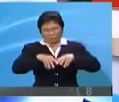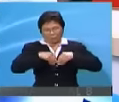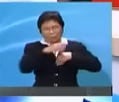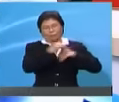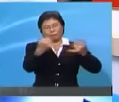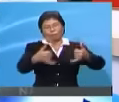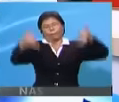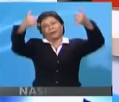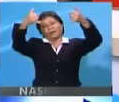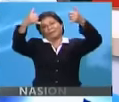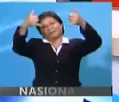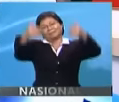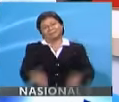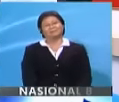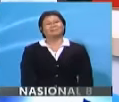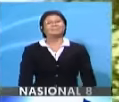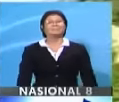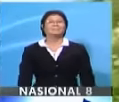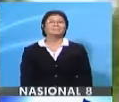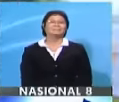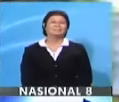beserta piala pusingan.